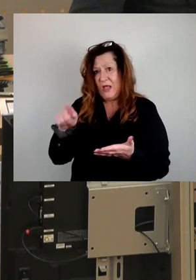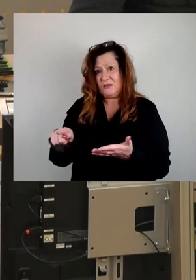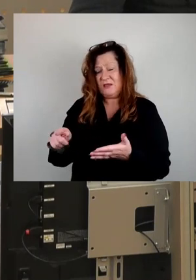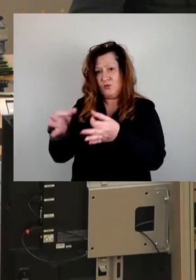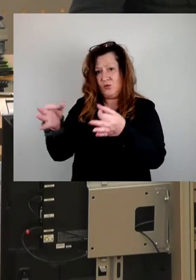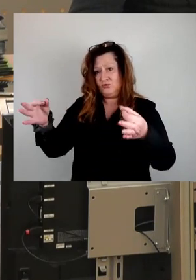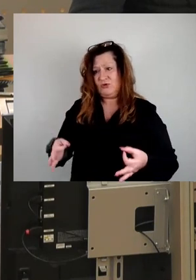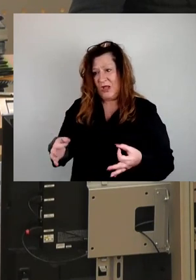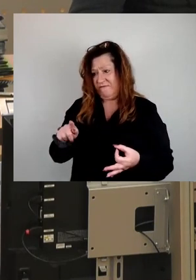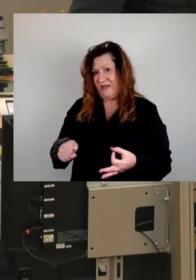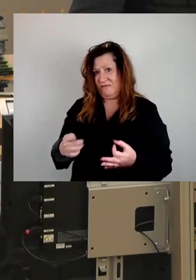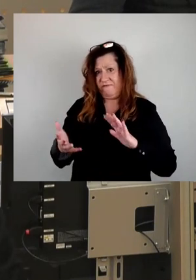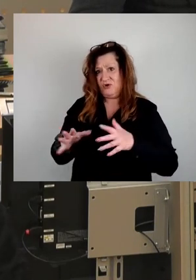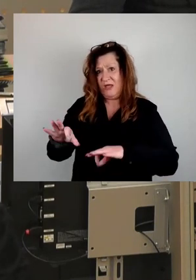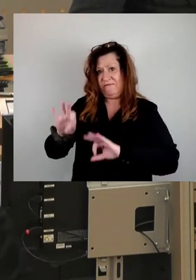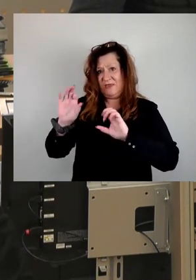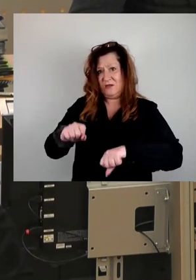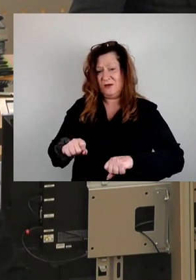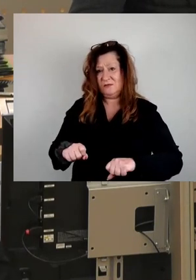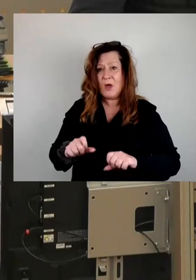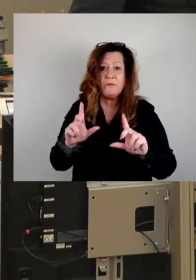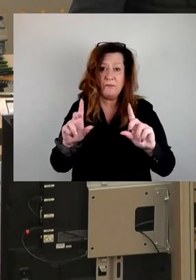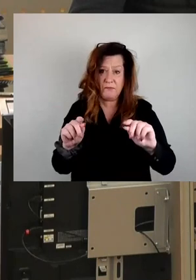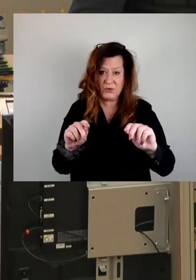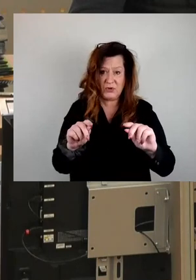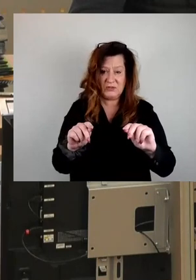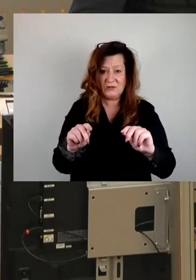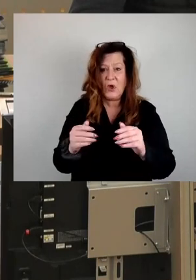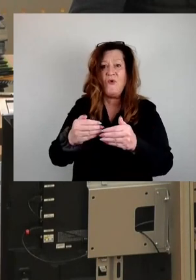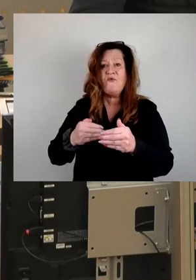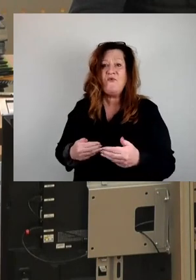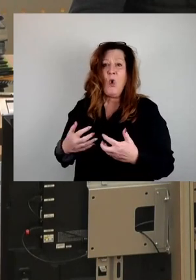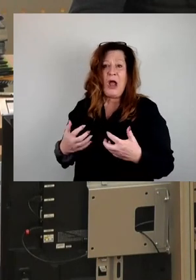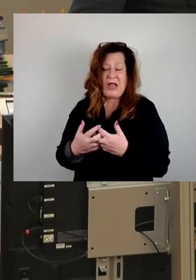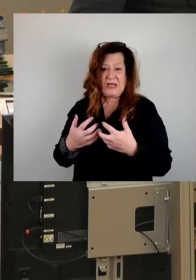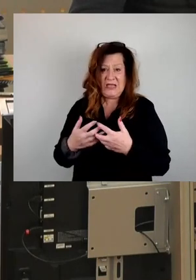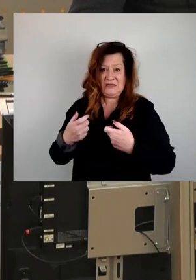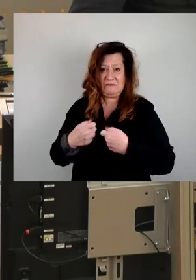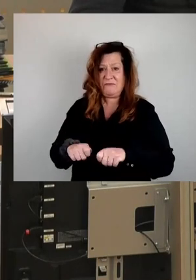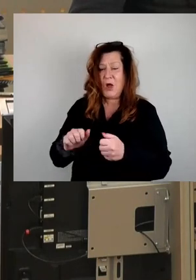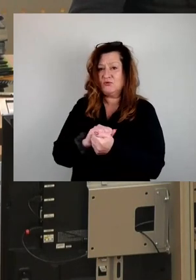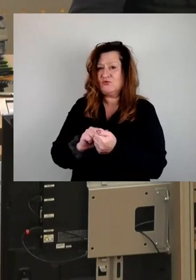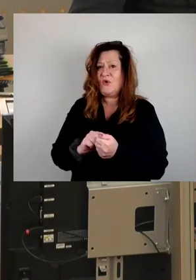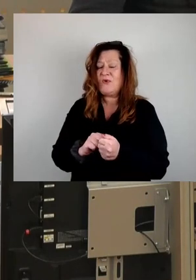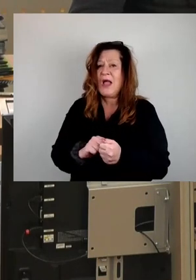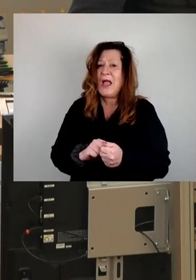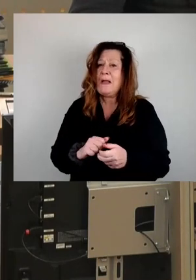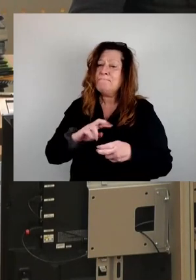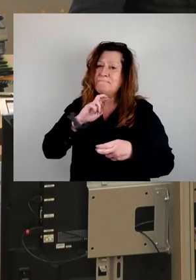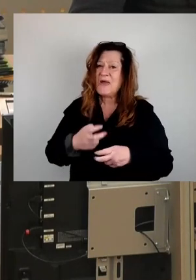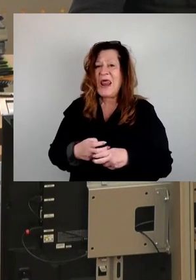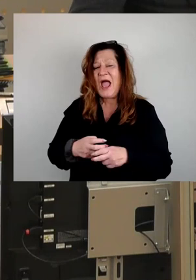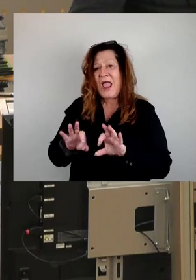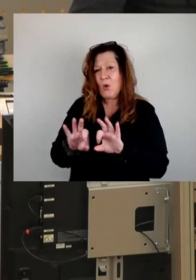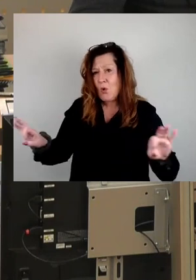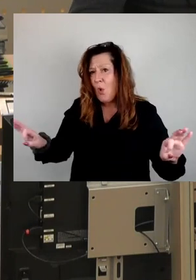sind. Wir können mit Sicherheit davon ausgehen, dass die in den Vorkriegsbauten verwendeten Baustoffe wie Bleirohre, Bleibeschichtungen, Phosphatfarben